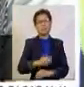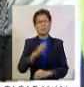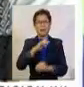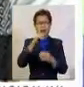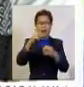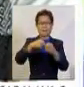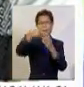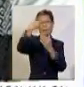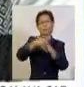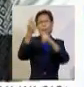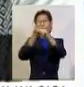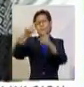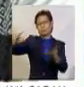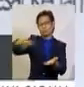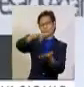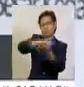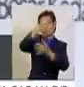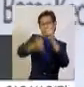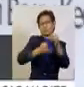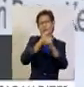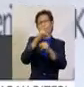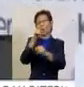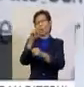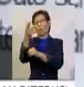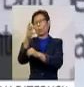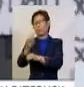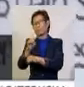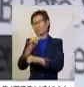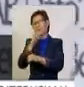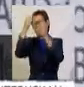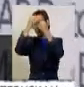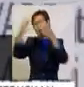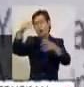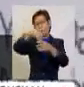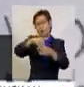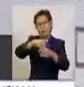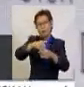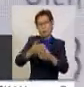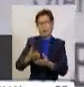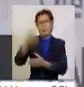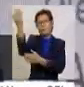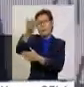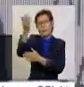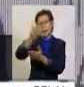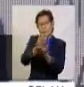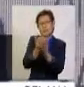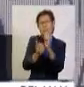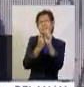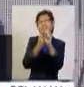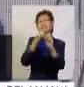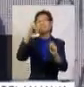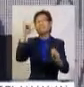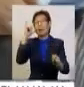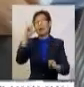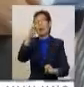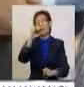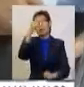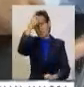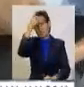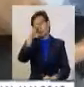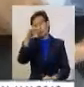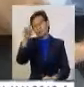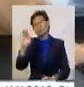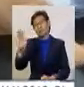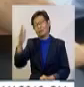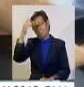Mengenai projek pembinaan lapangan terbang antarabangsa Kulim yang tidak diumumkan dalam pembentangan belanjawan semalam, Datuk Seri Mukhlis berkata